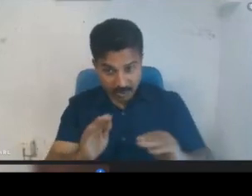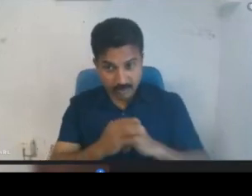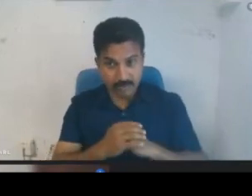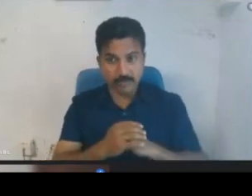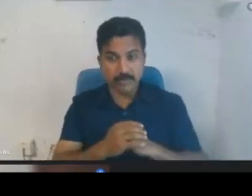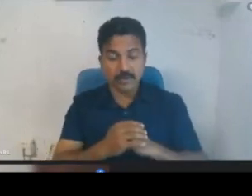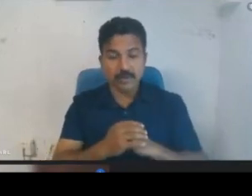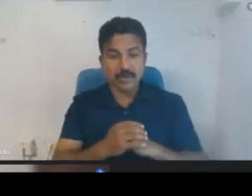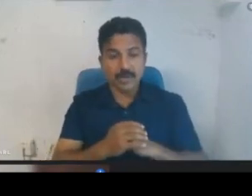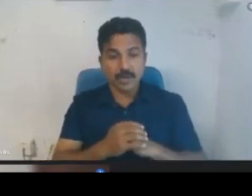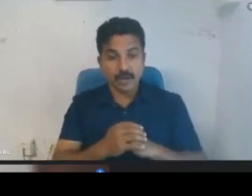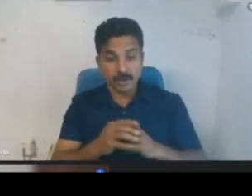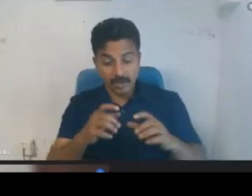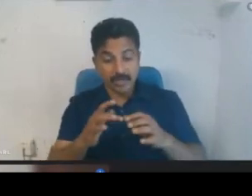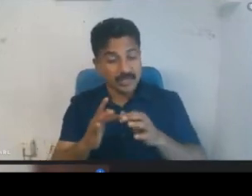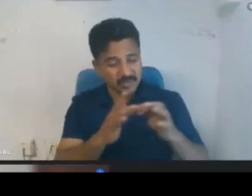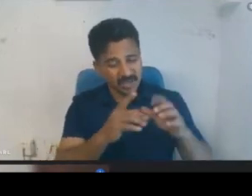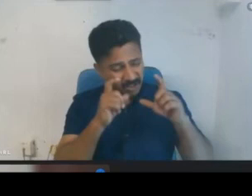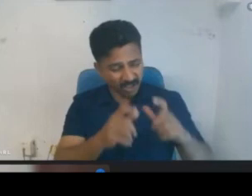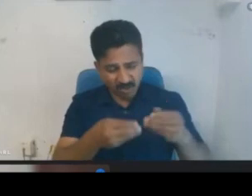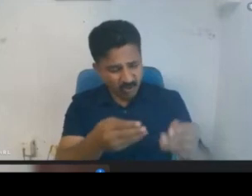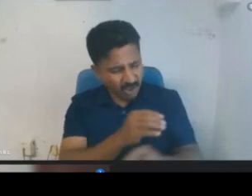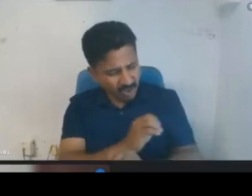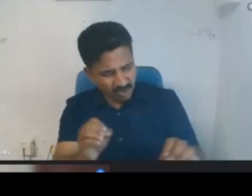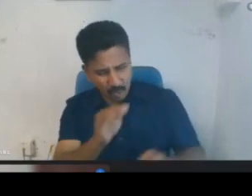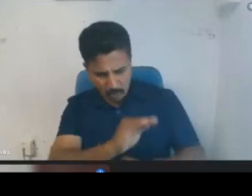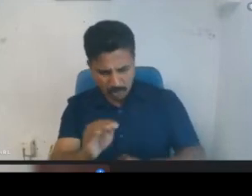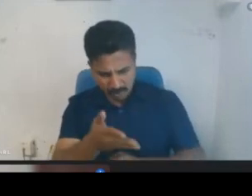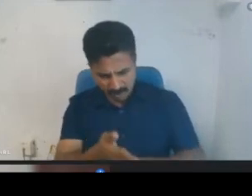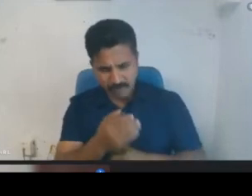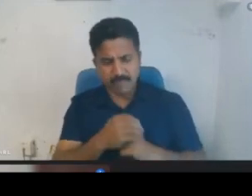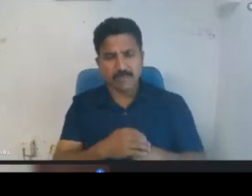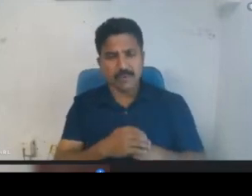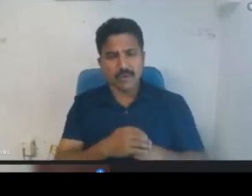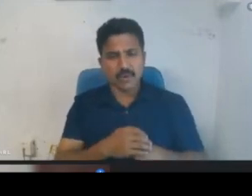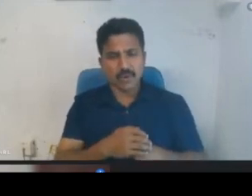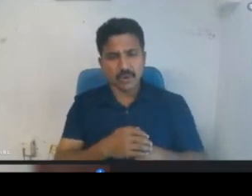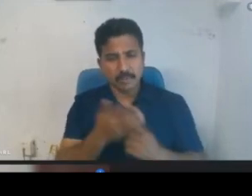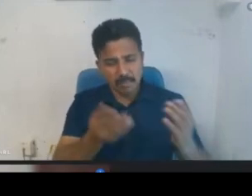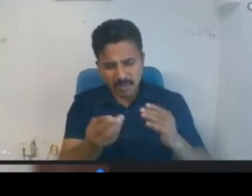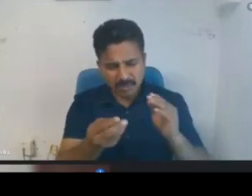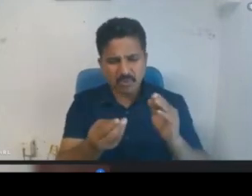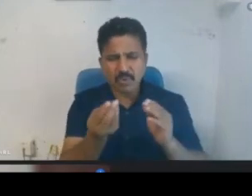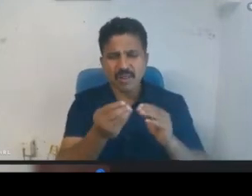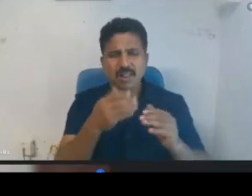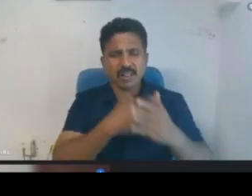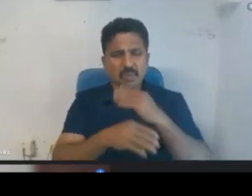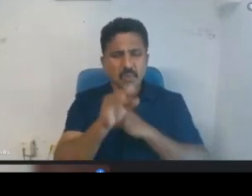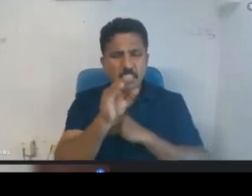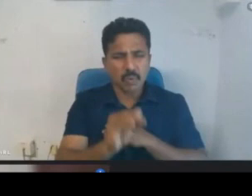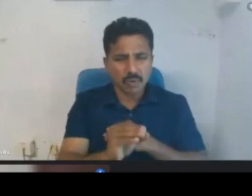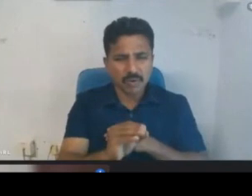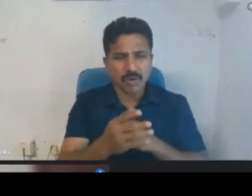വീട്ടില് പ്രത്യേക പരിഗണന നൽകേണ്ടതില്ലാത്ത കുട്ടികൾ ഉണ്ടായിരിക്കാം. അപ്പം ഏതെങ്കിലും ഒരു ചെറിയ ഒരു ഡൊമൈനിൽ മാത്രം ചിലപ്പോൾ